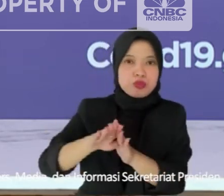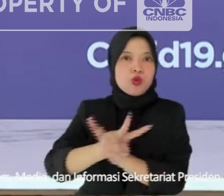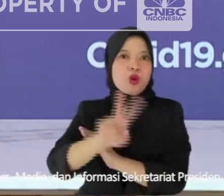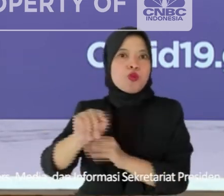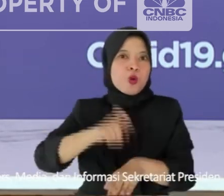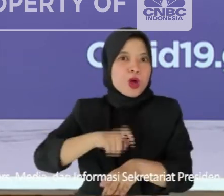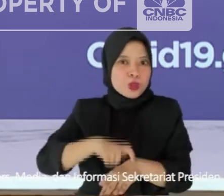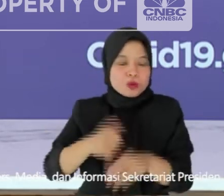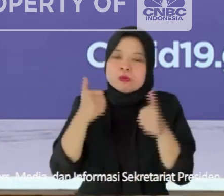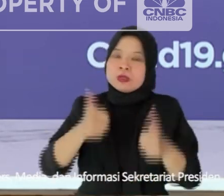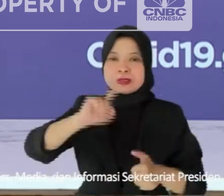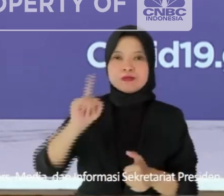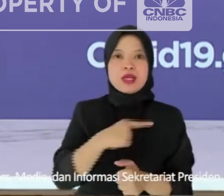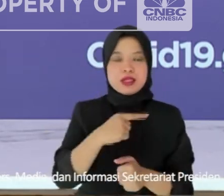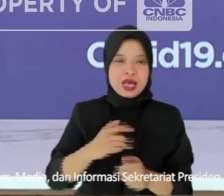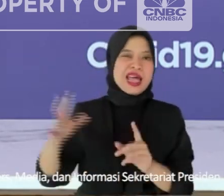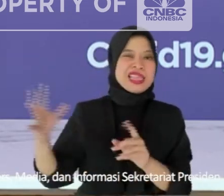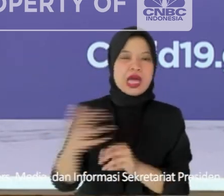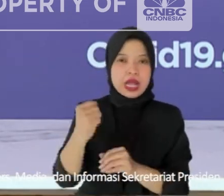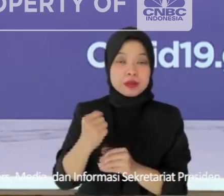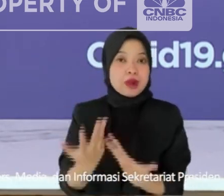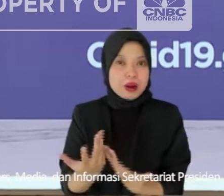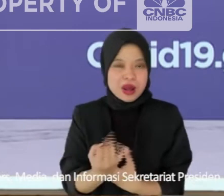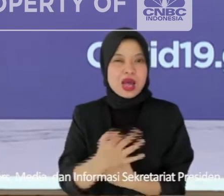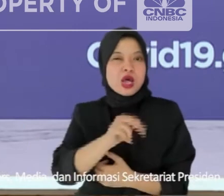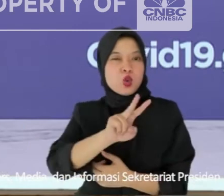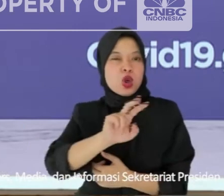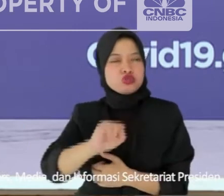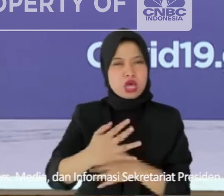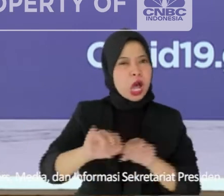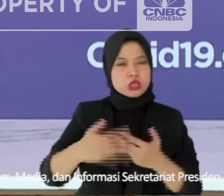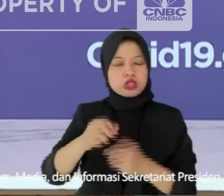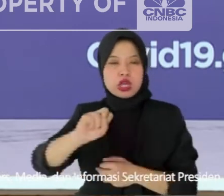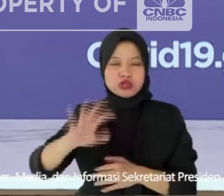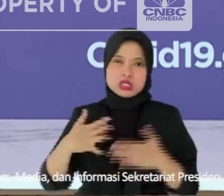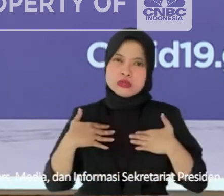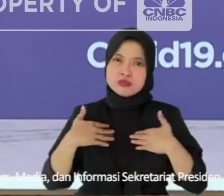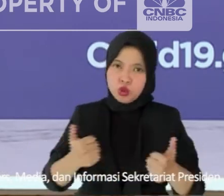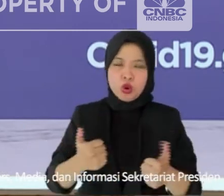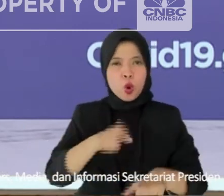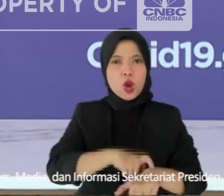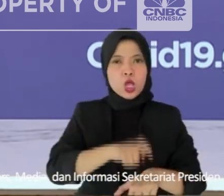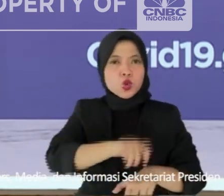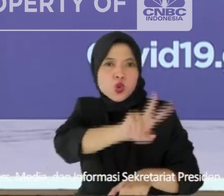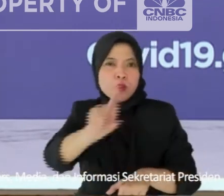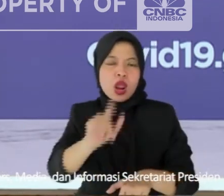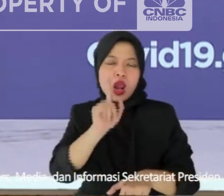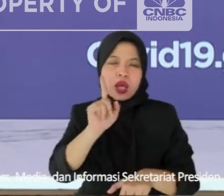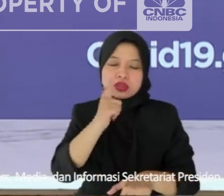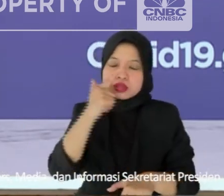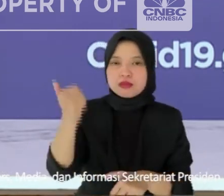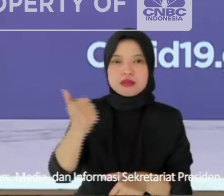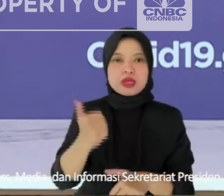dua bulan terakhir dimana kita mencapai 2 juta dan 3900000 waktu dua bulan